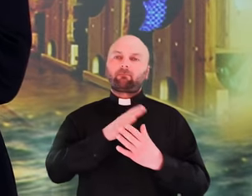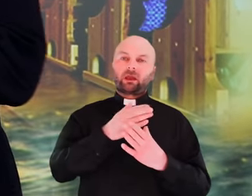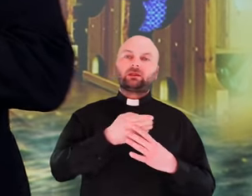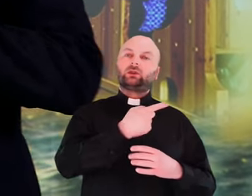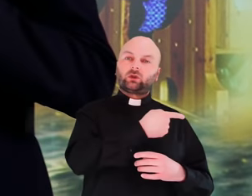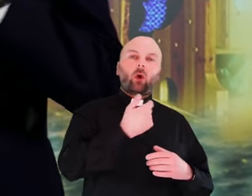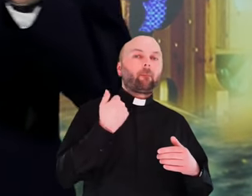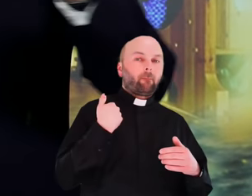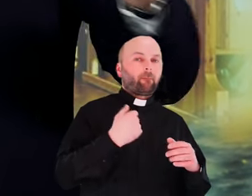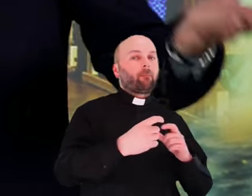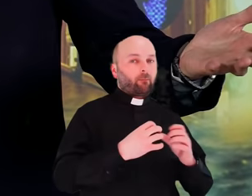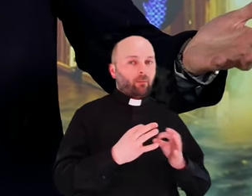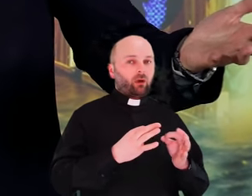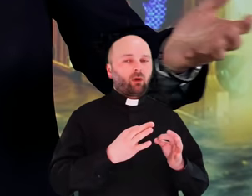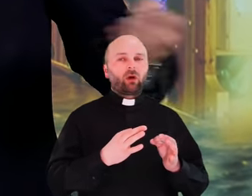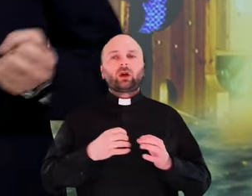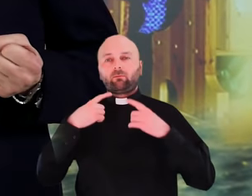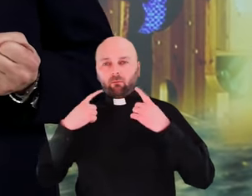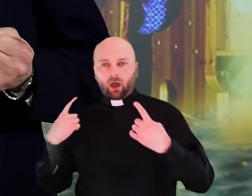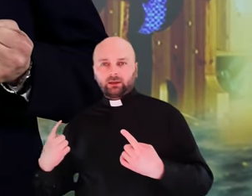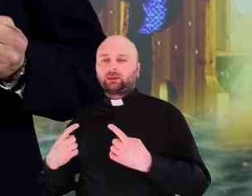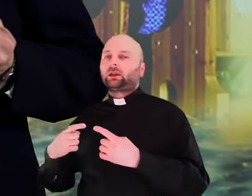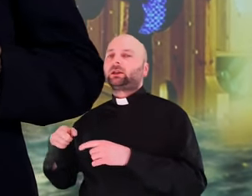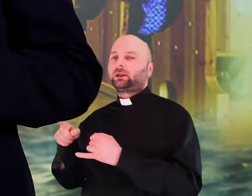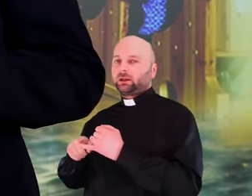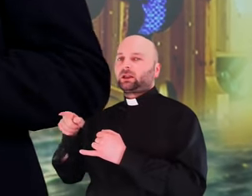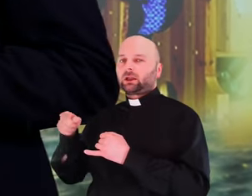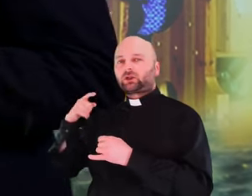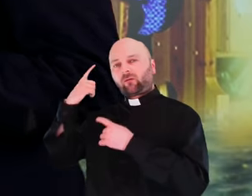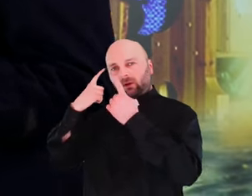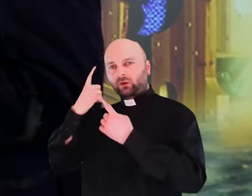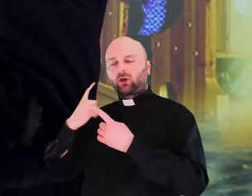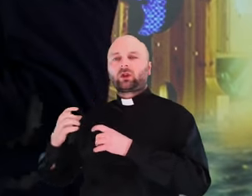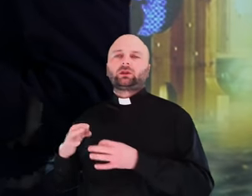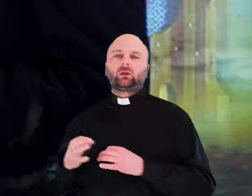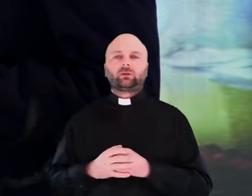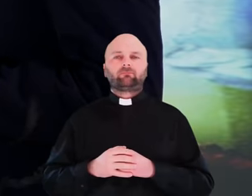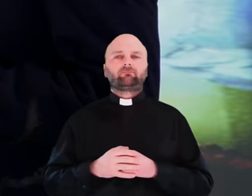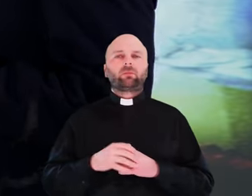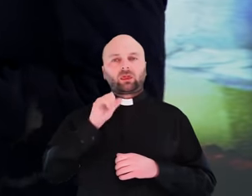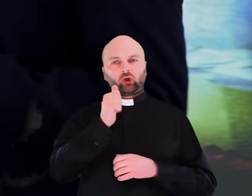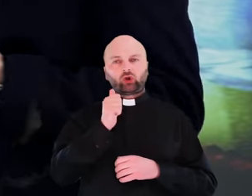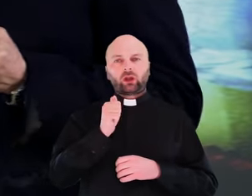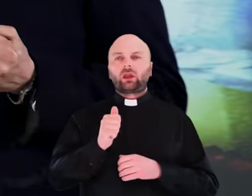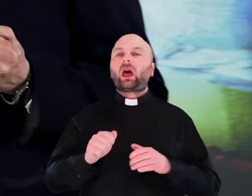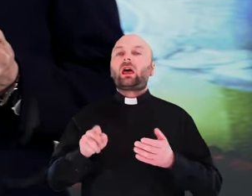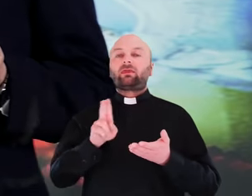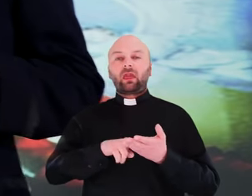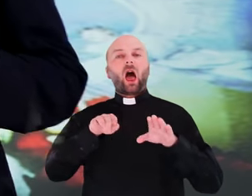się w naszej bajkowej podróży, z tym, co dzieje się codziennie na